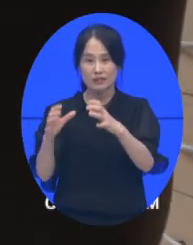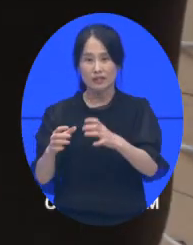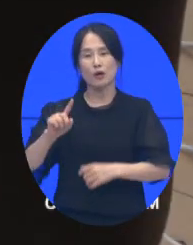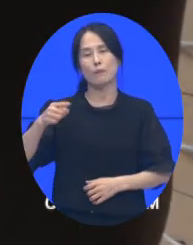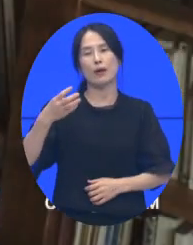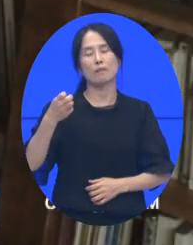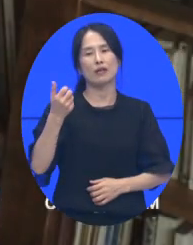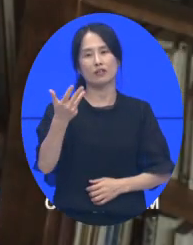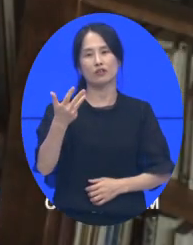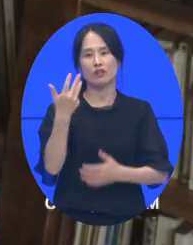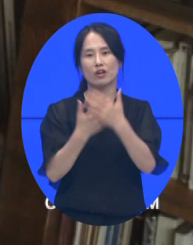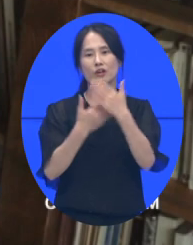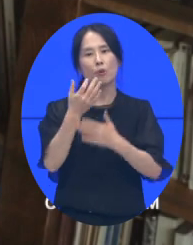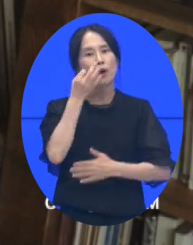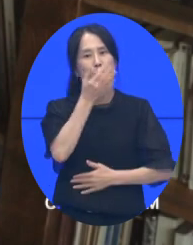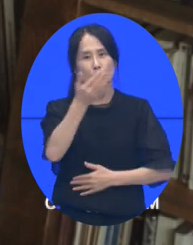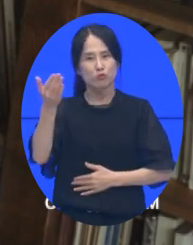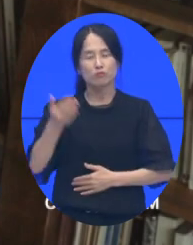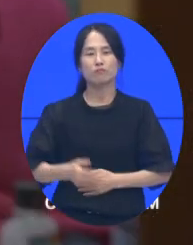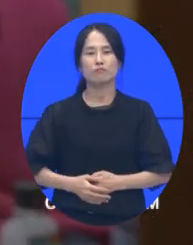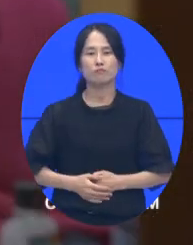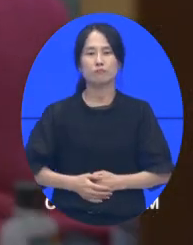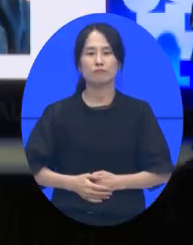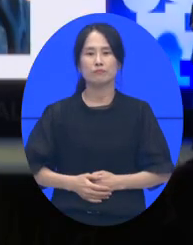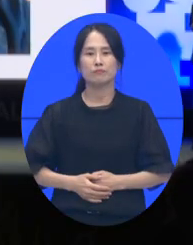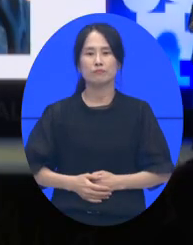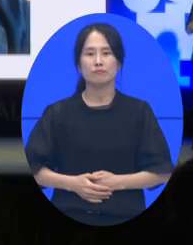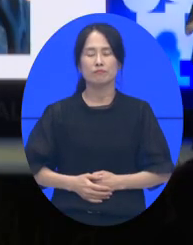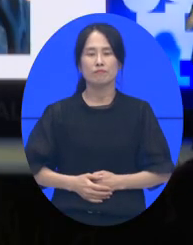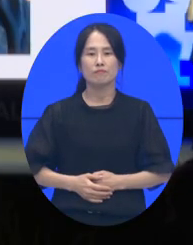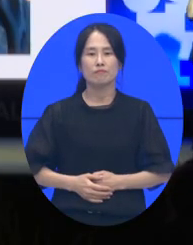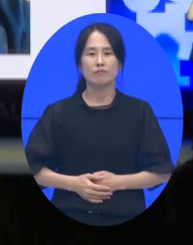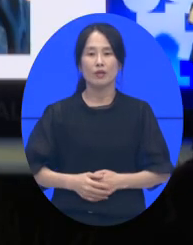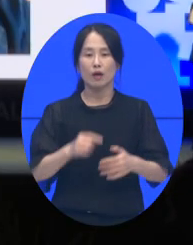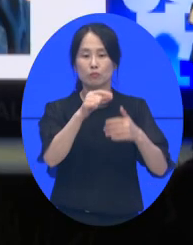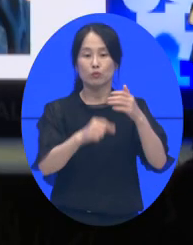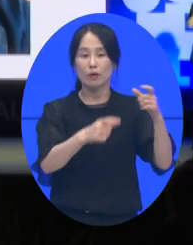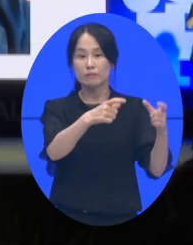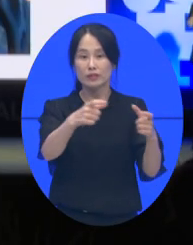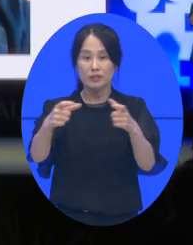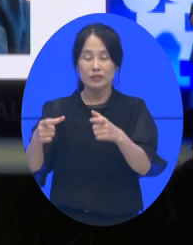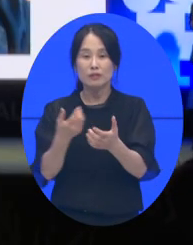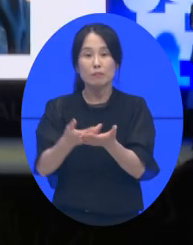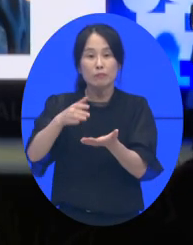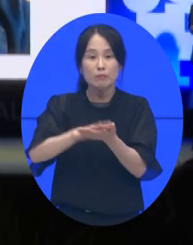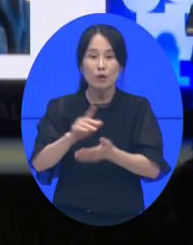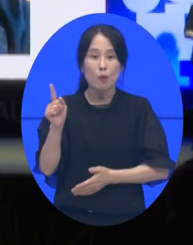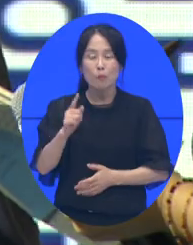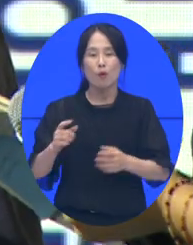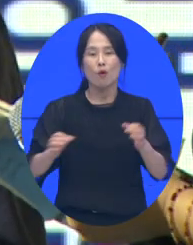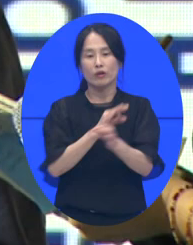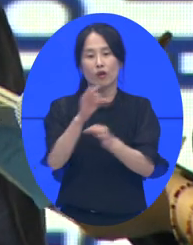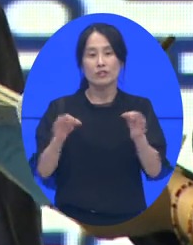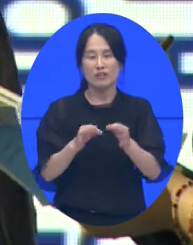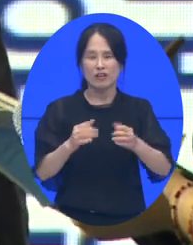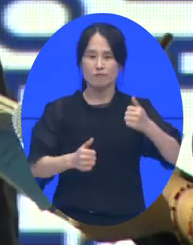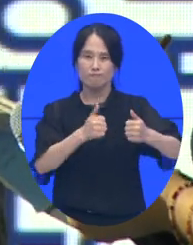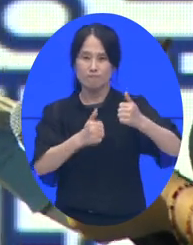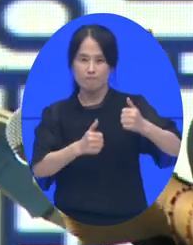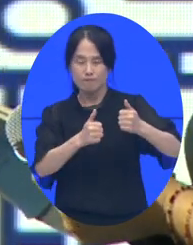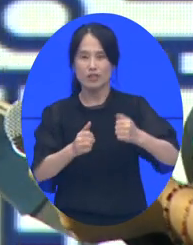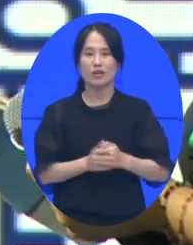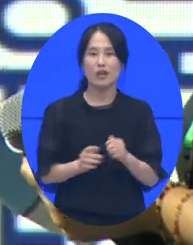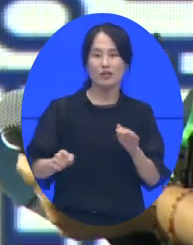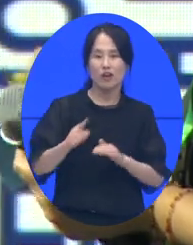48편의 국내외 출신 다큐멘터리 작품을 상영합니다 올해는 프로그램 섹션을 개편해 경쟁섹션은 국제경쟁